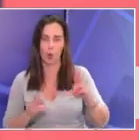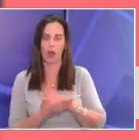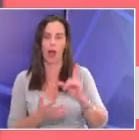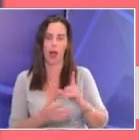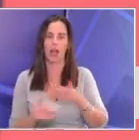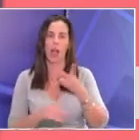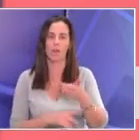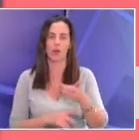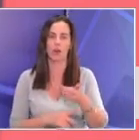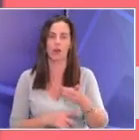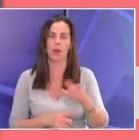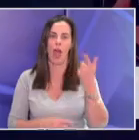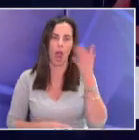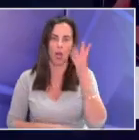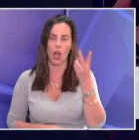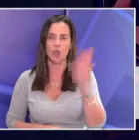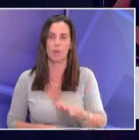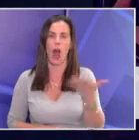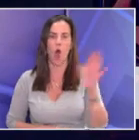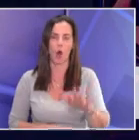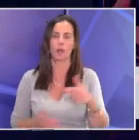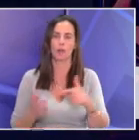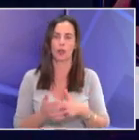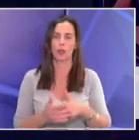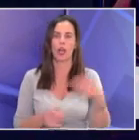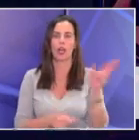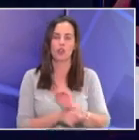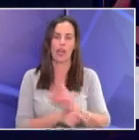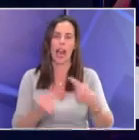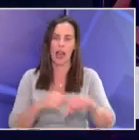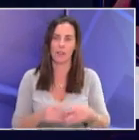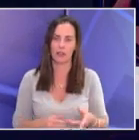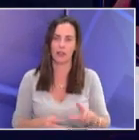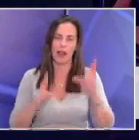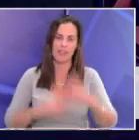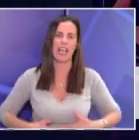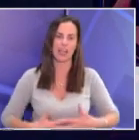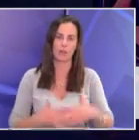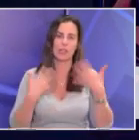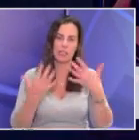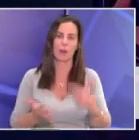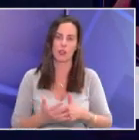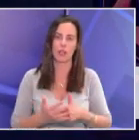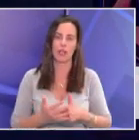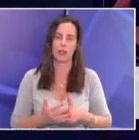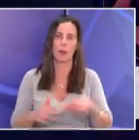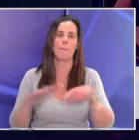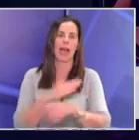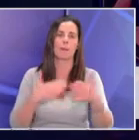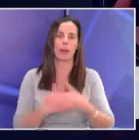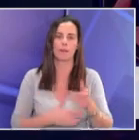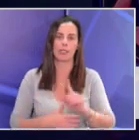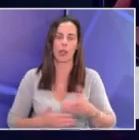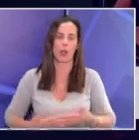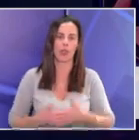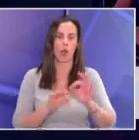רק לעבור בדרך סדרה של השפלות, כמו למשל לשקר לוועדה נכון, של נכון. הפסקת כן. הריון, ולספר להם שלמשל בגדת בבעלך וזה